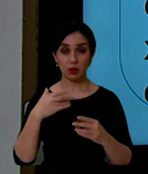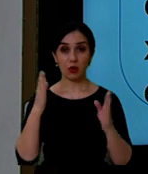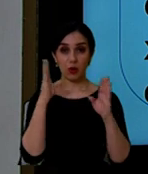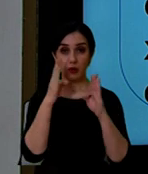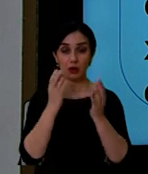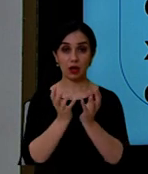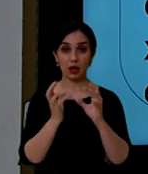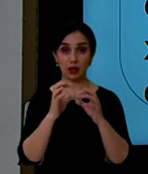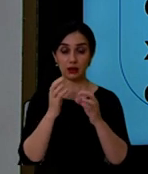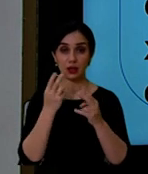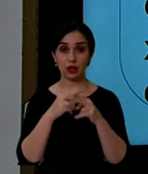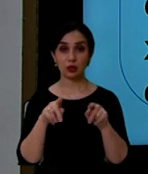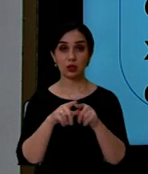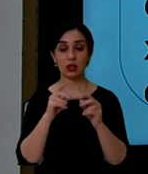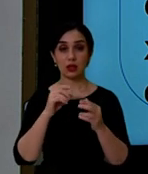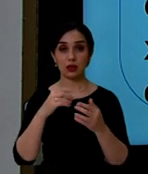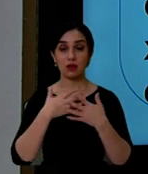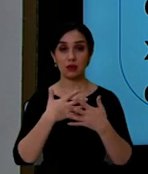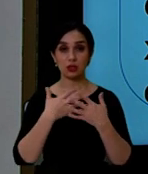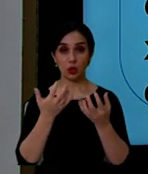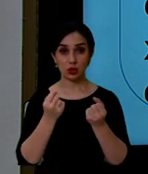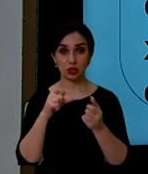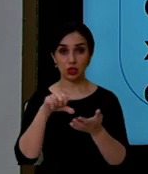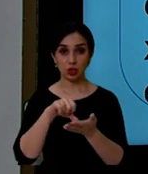ham nafas olishda ishtirok etadi.